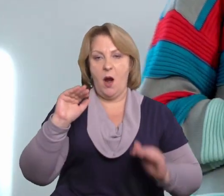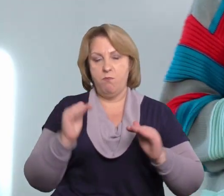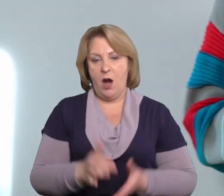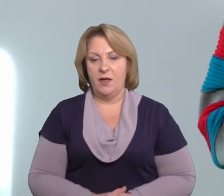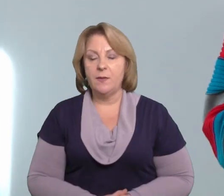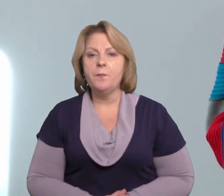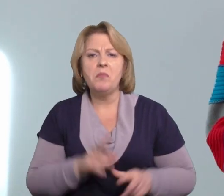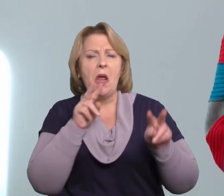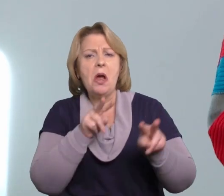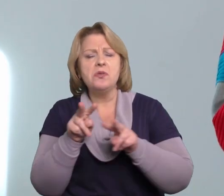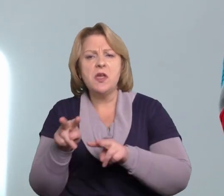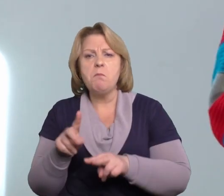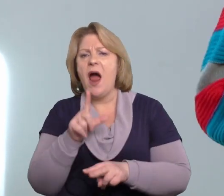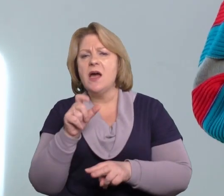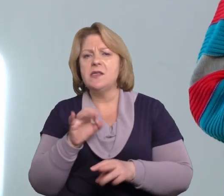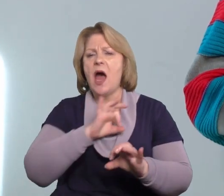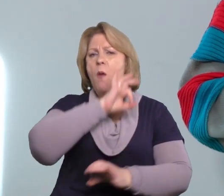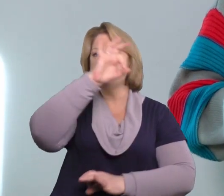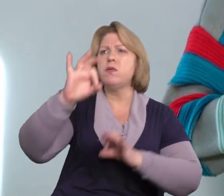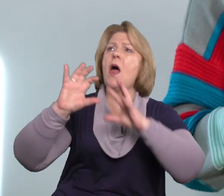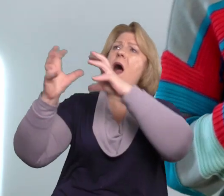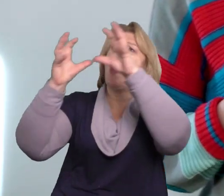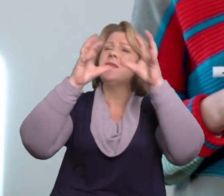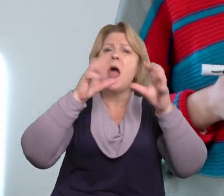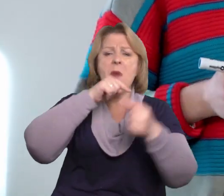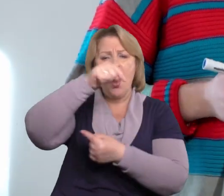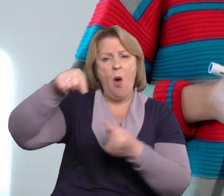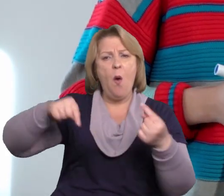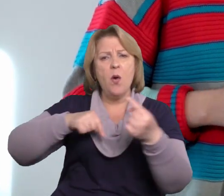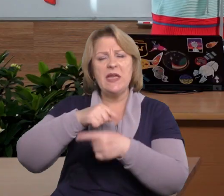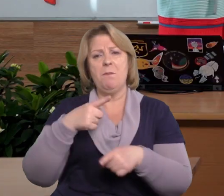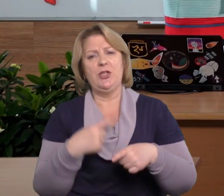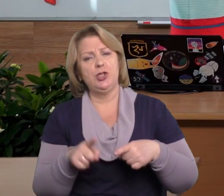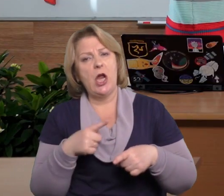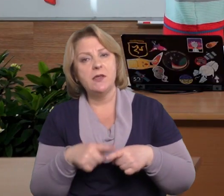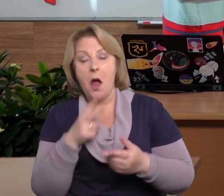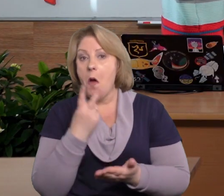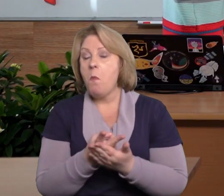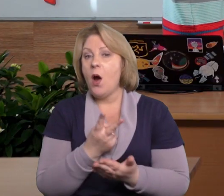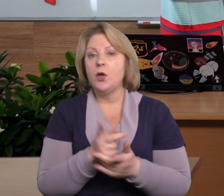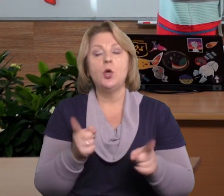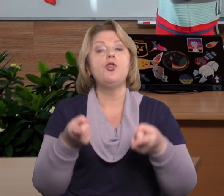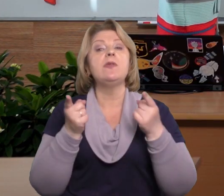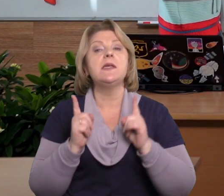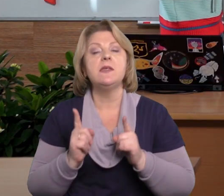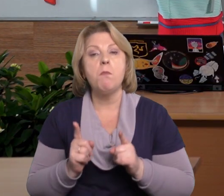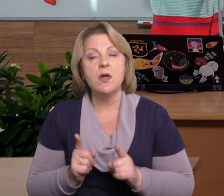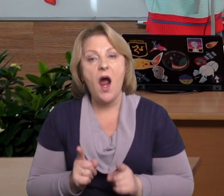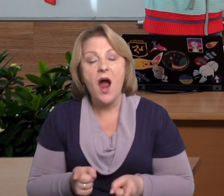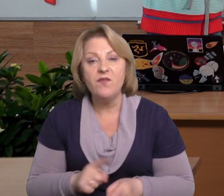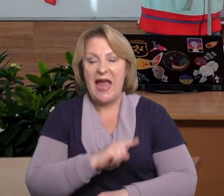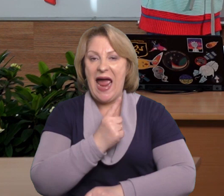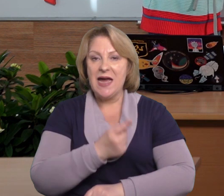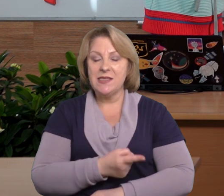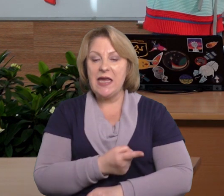Втім, спостереження за планетами, їхніми орбітами та швидкостями показали, що насправді